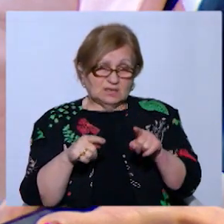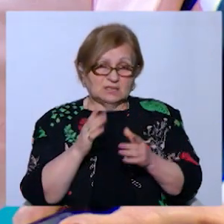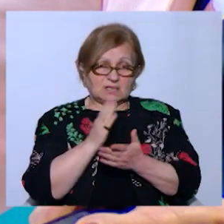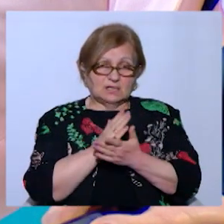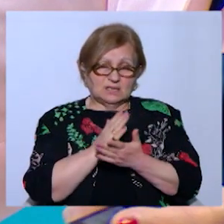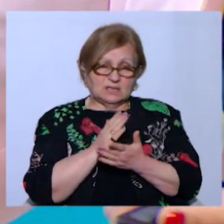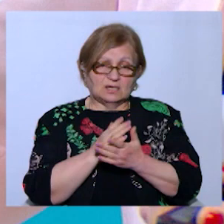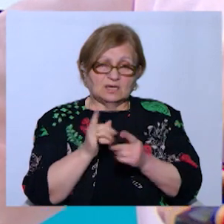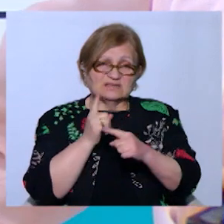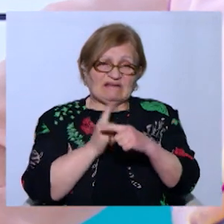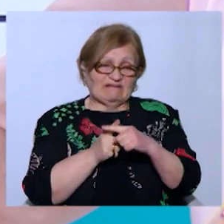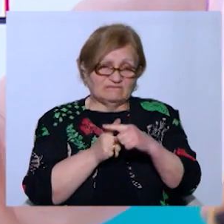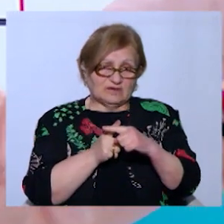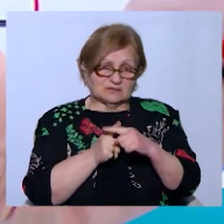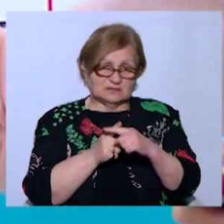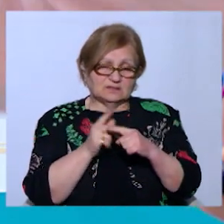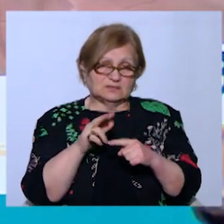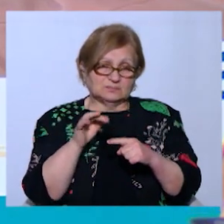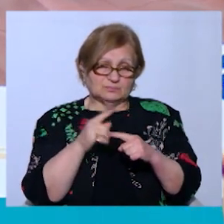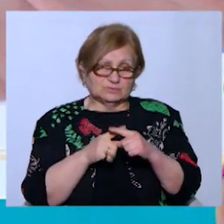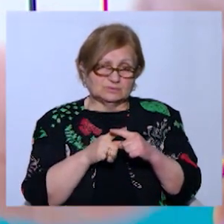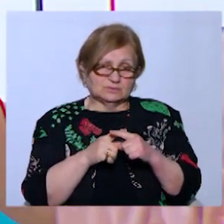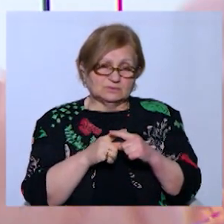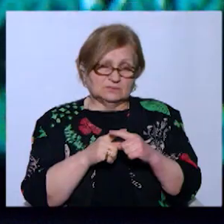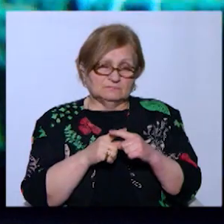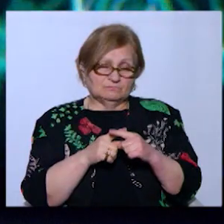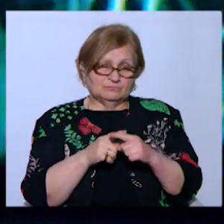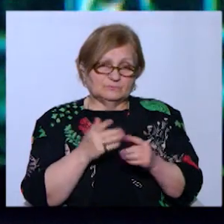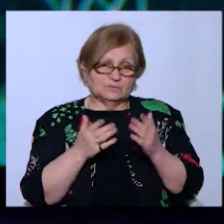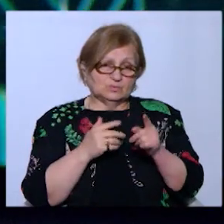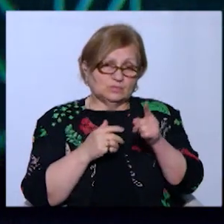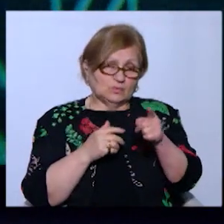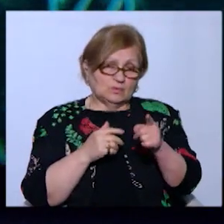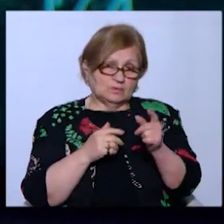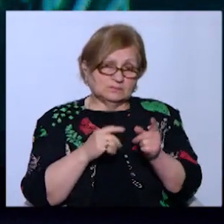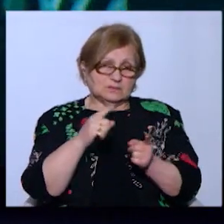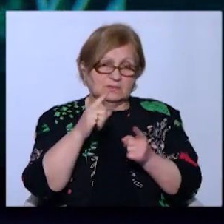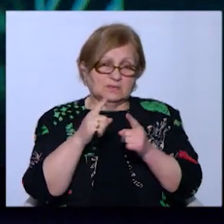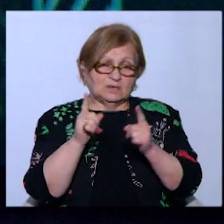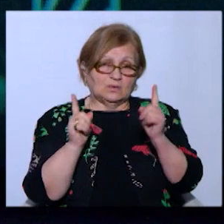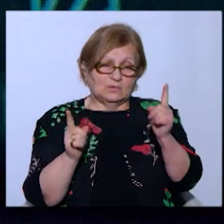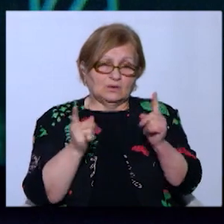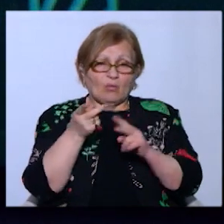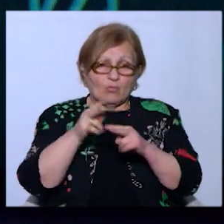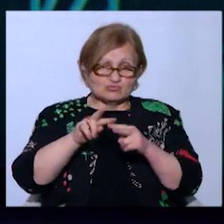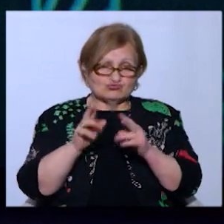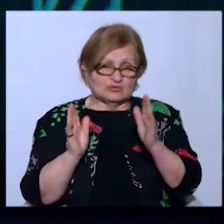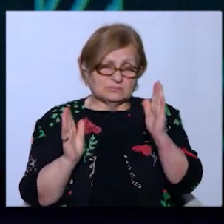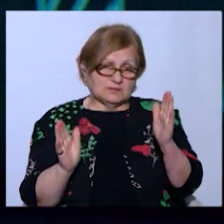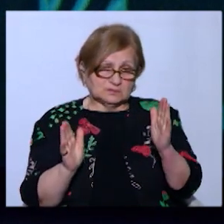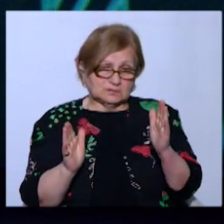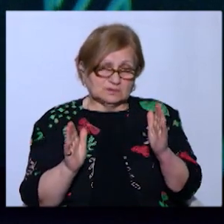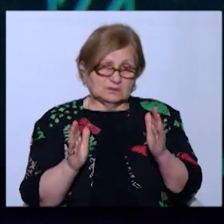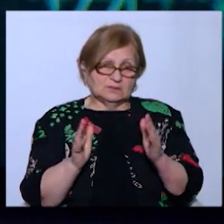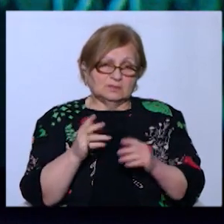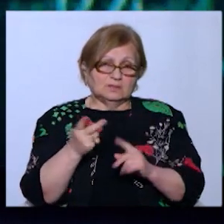არის ჰიპოტენუზის ნახევარი, ან პირიქით, თუ წინა კათეტი არის A, ჰიპოტენუზა არის 2-ჯერ A ტოლი,